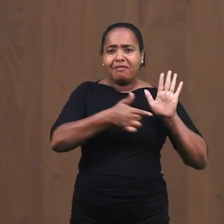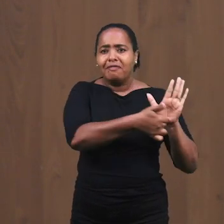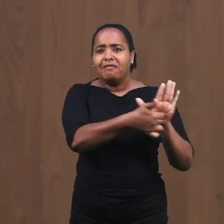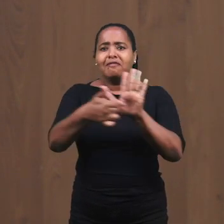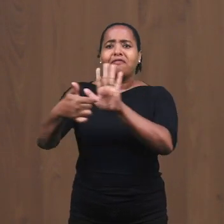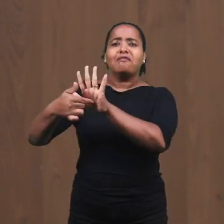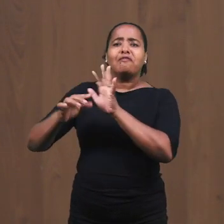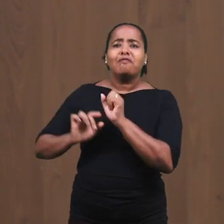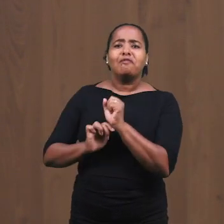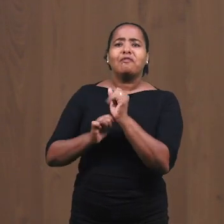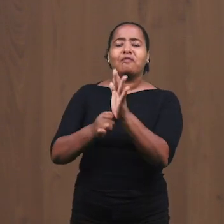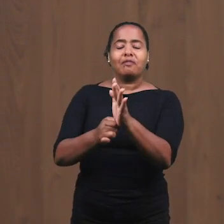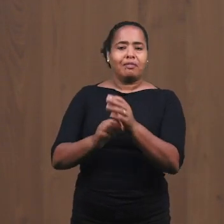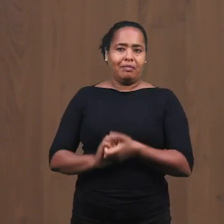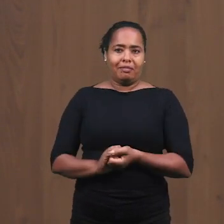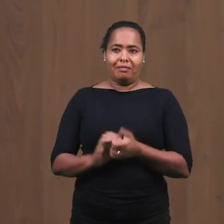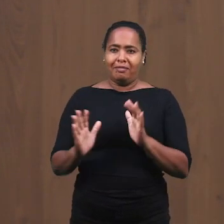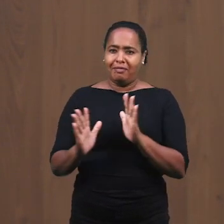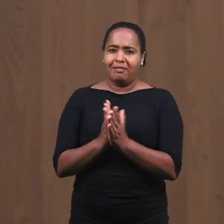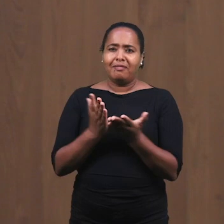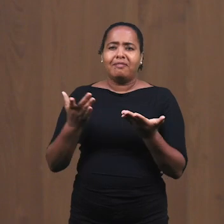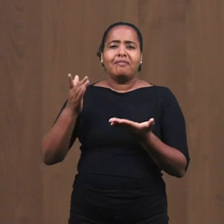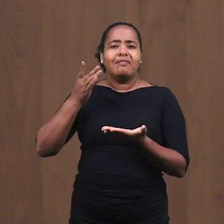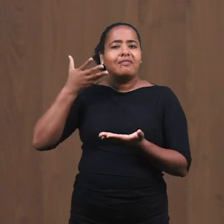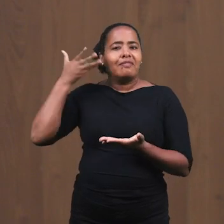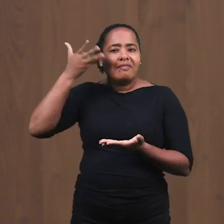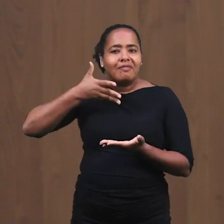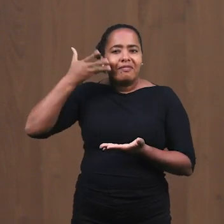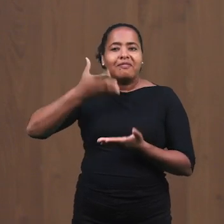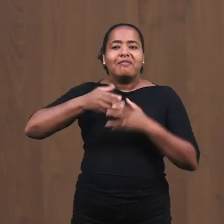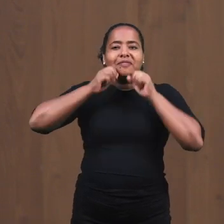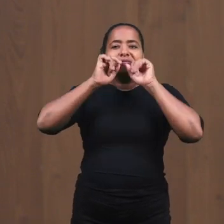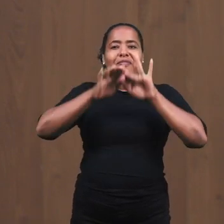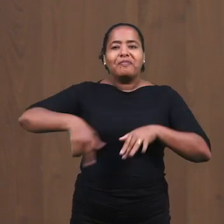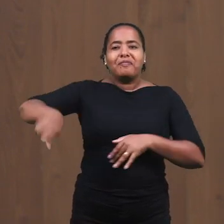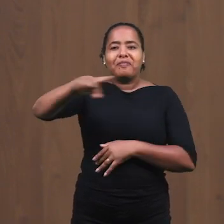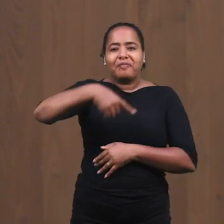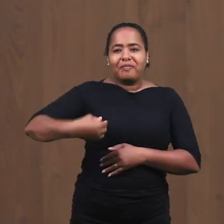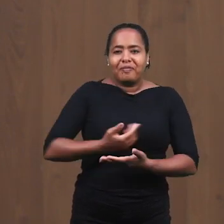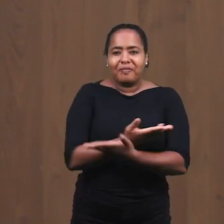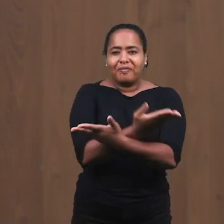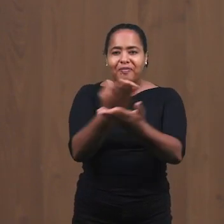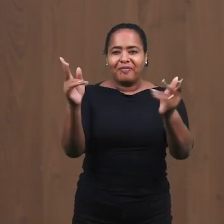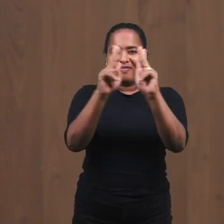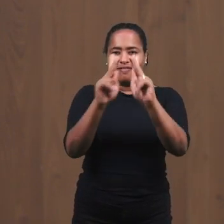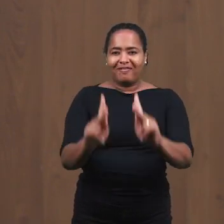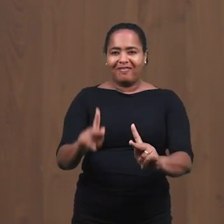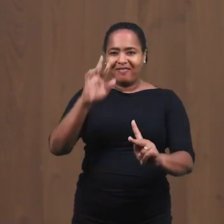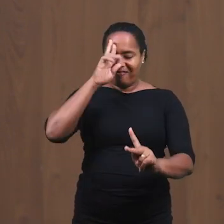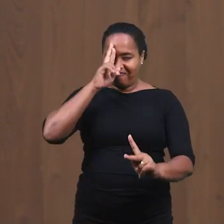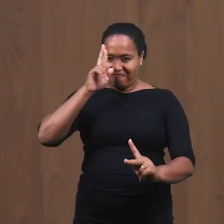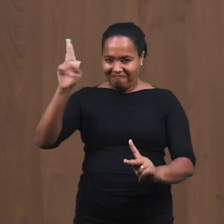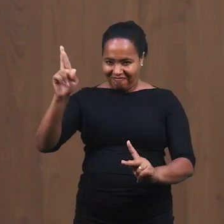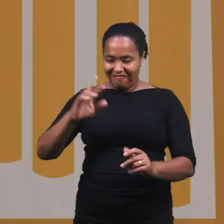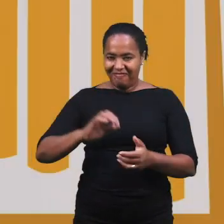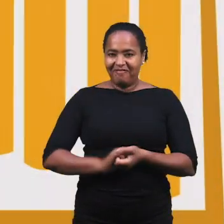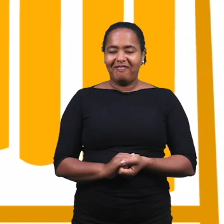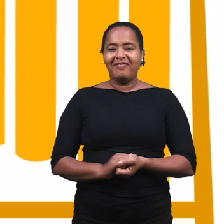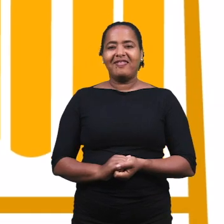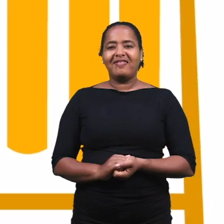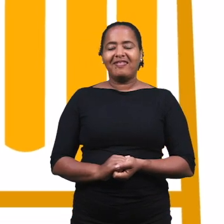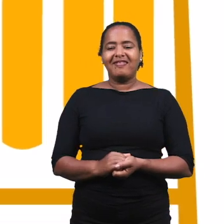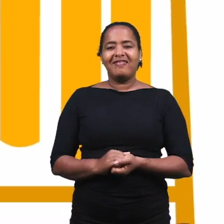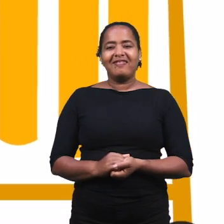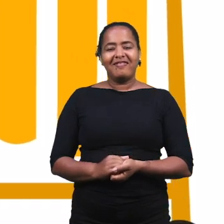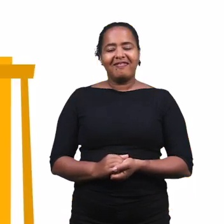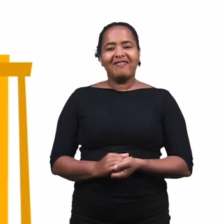и показать нам все. Слово Божие, да будет благословение в нашей жизни. Мир Господа Иисуса всем вам!